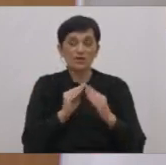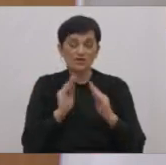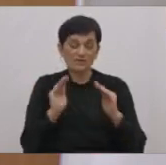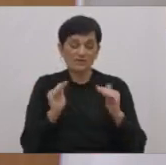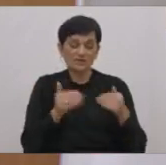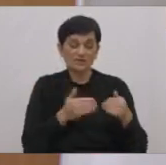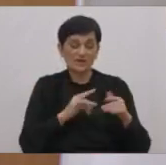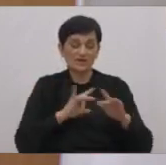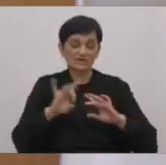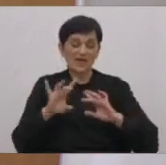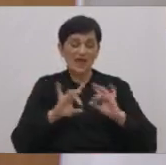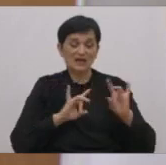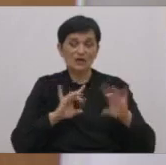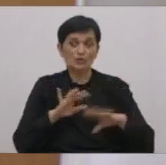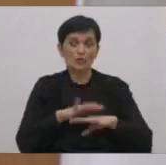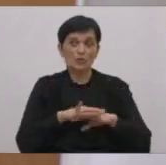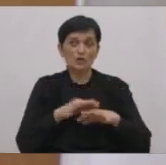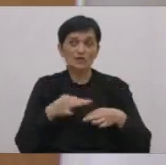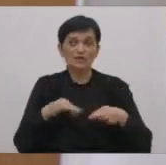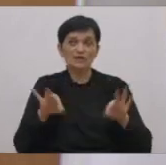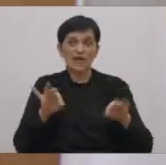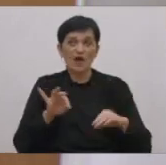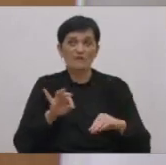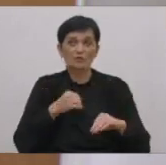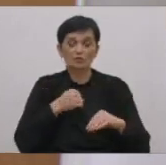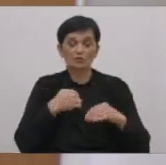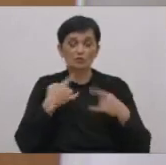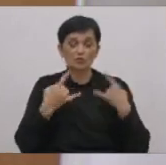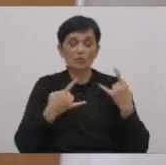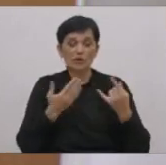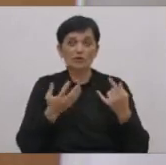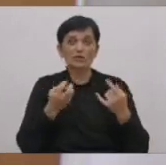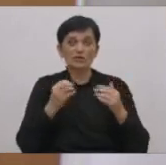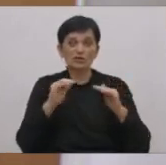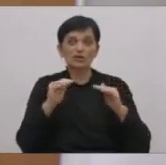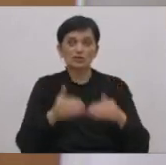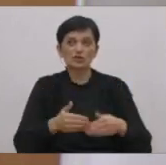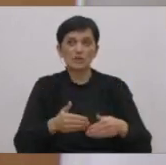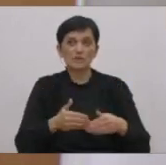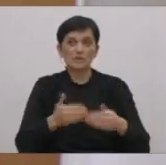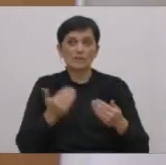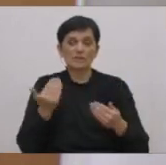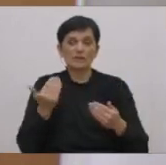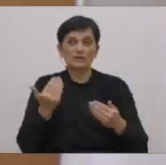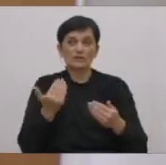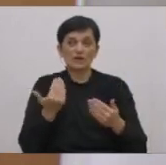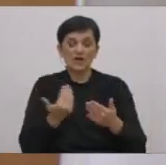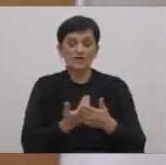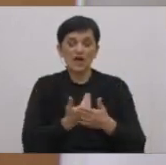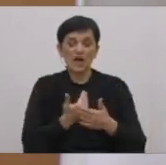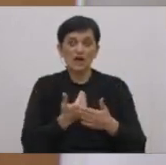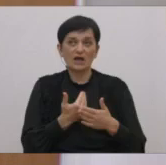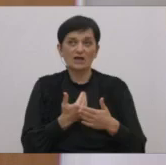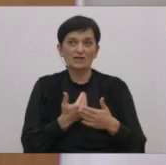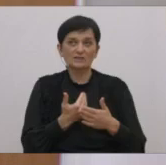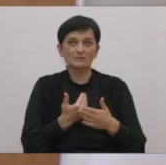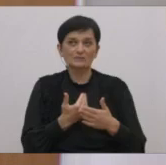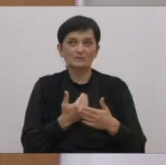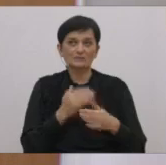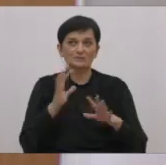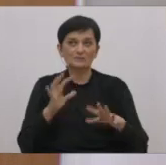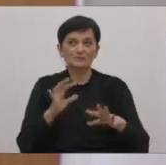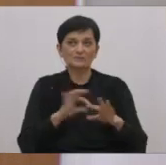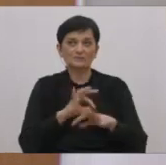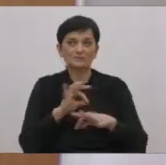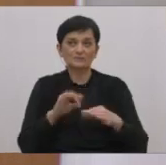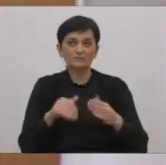შემცირებული სარეკლამო ბაზარი თავისუფალი მედიისთვის კიდევ უფრო შემცირებული იყო. Ეხლა თქვენ წარმოადგენთ ახალი კანონ